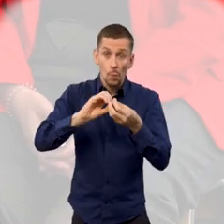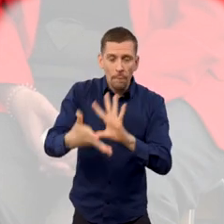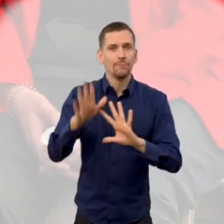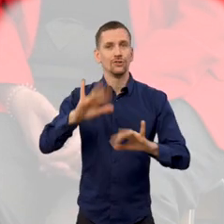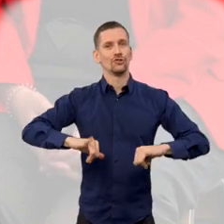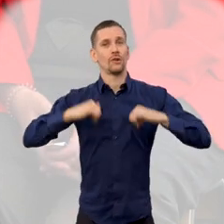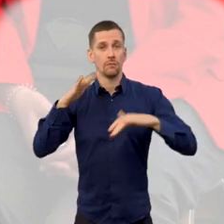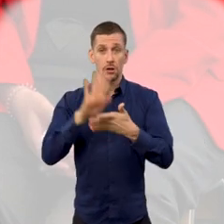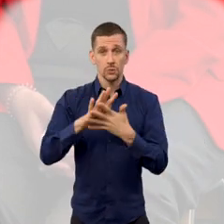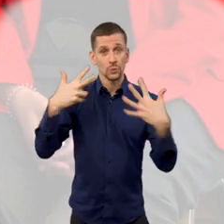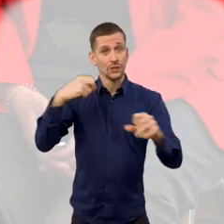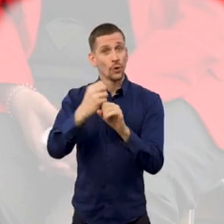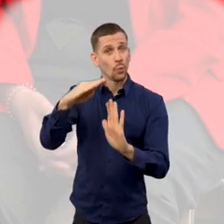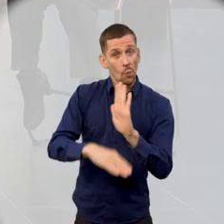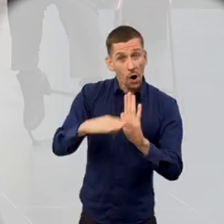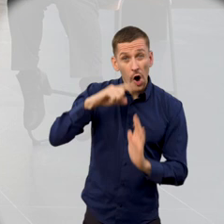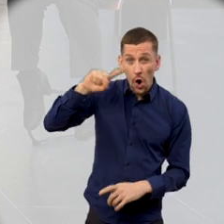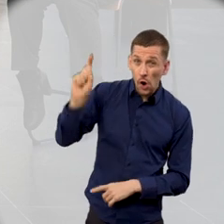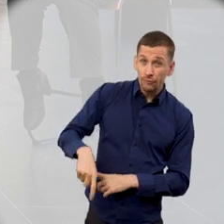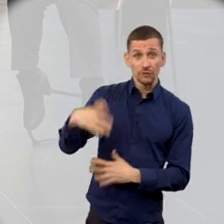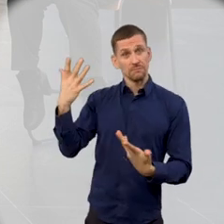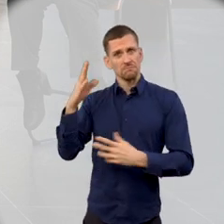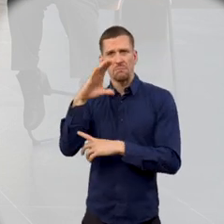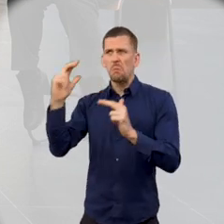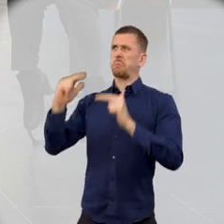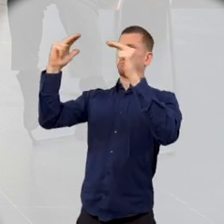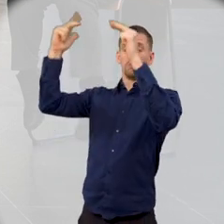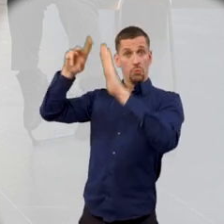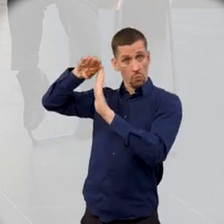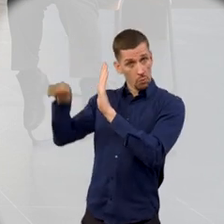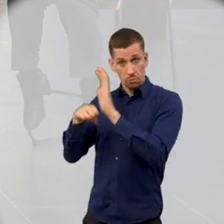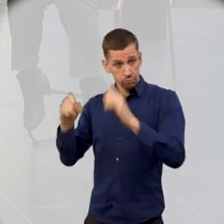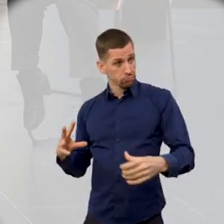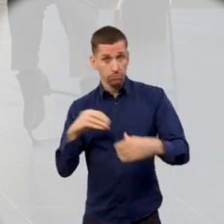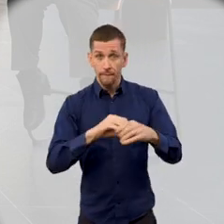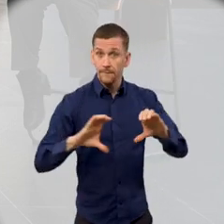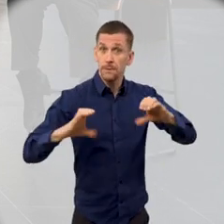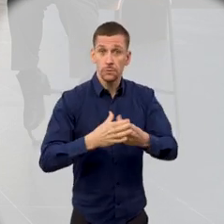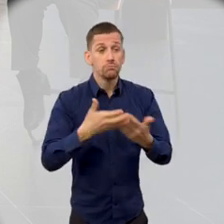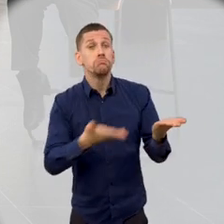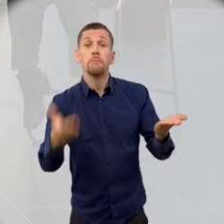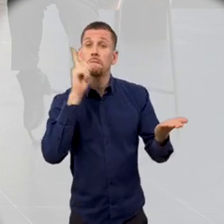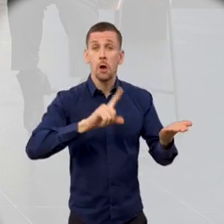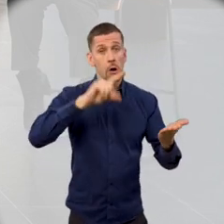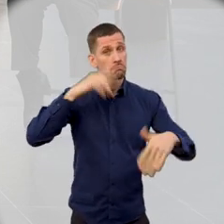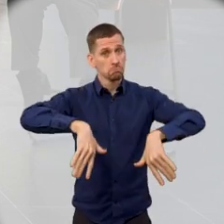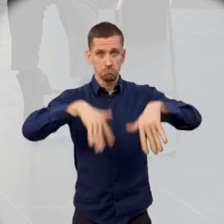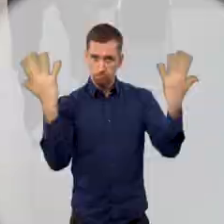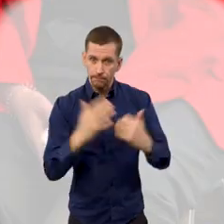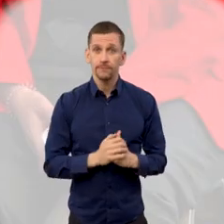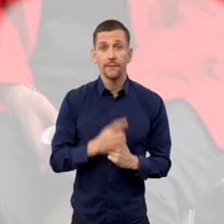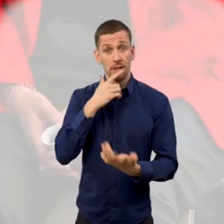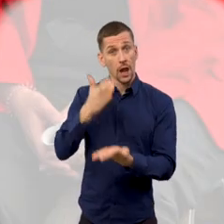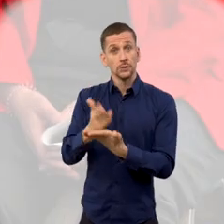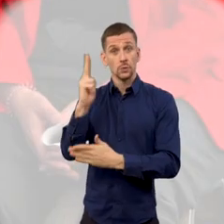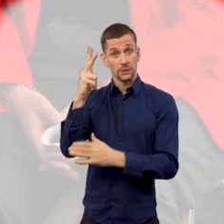formation dans le digital de niveau infra-bac, c'est-à-dire post-3e vous concernant, on verra ça tout à l'heure. À vos côtés, Quentin